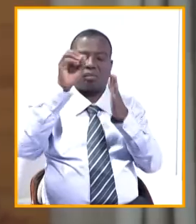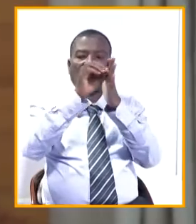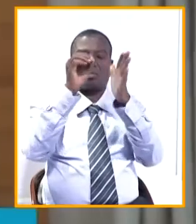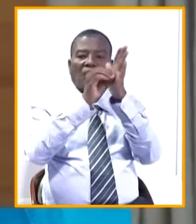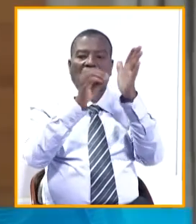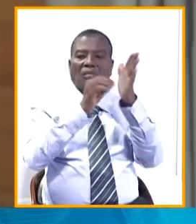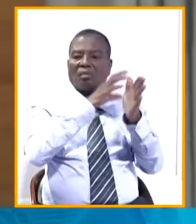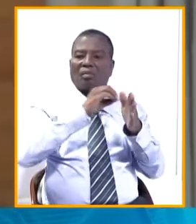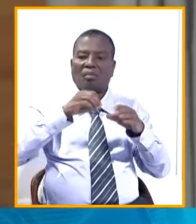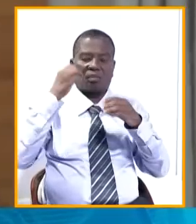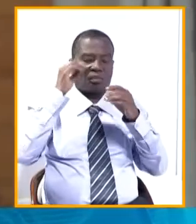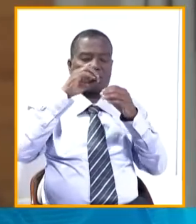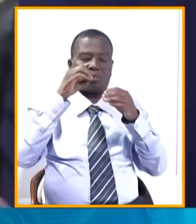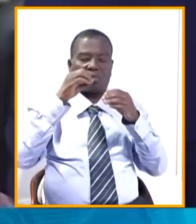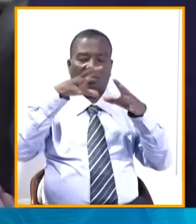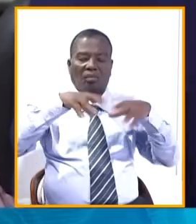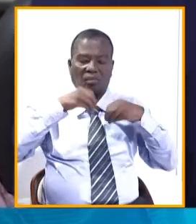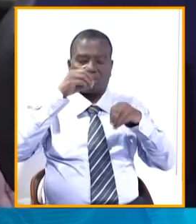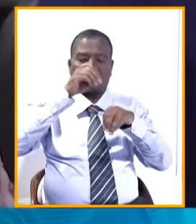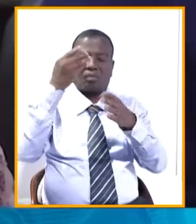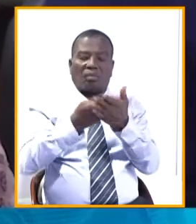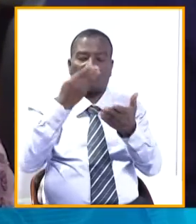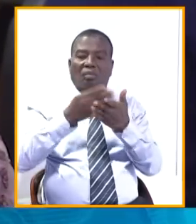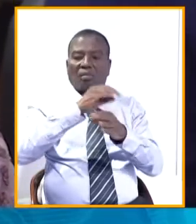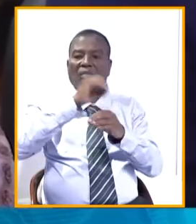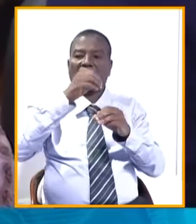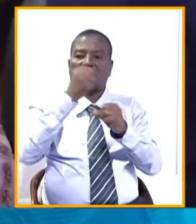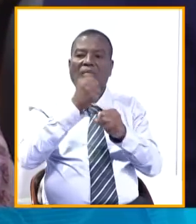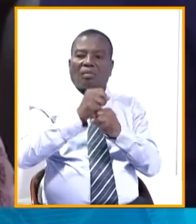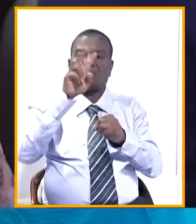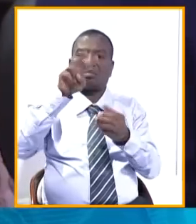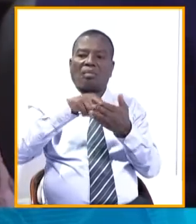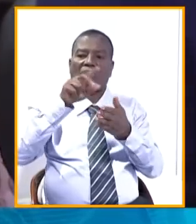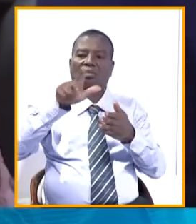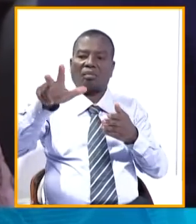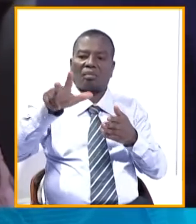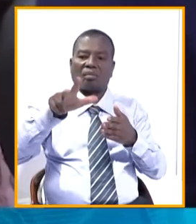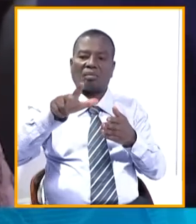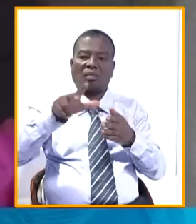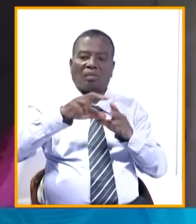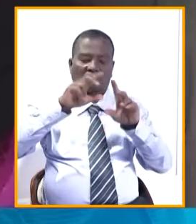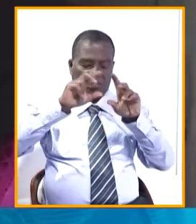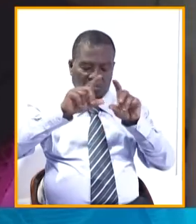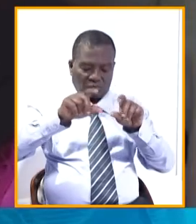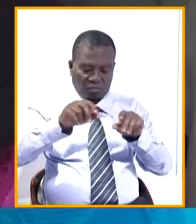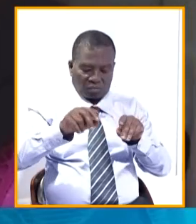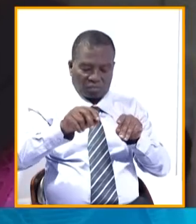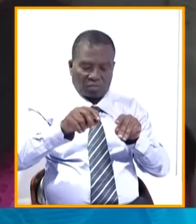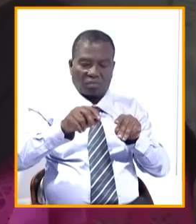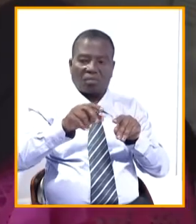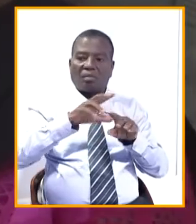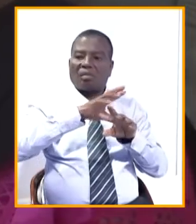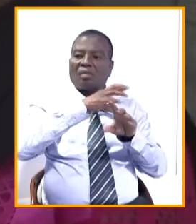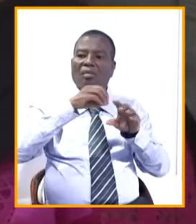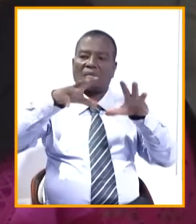à savoir examen et adoption du budget primitif de l'exercice 2023. Examen et adoption des taxes de l'exercice 2023.